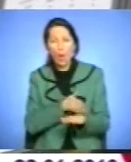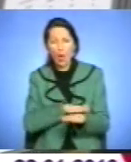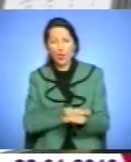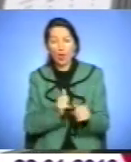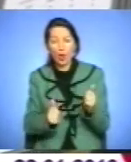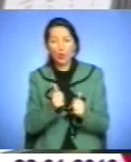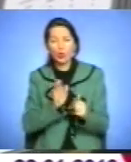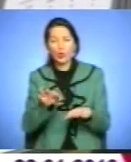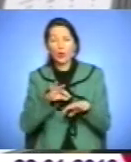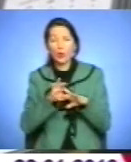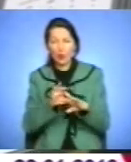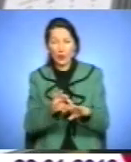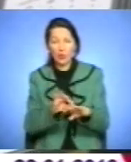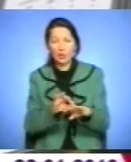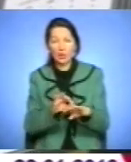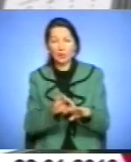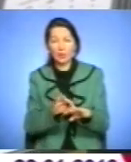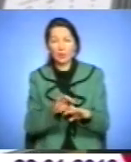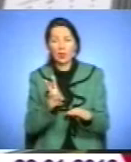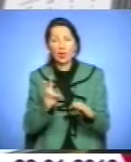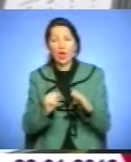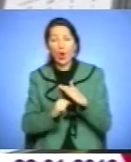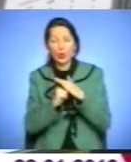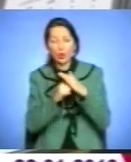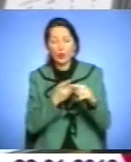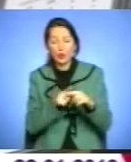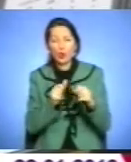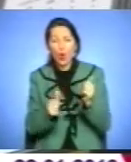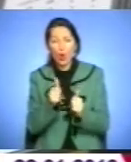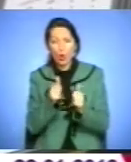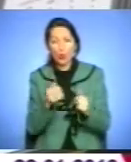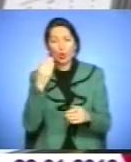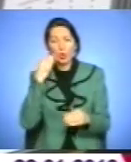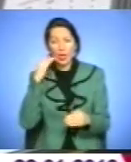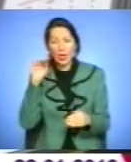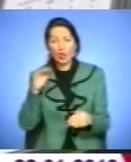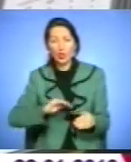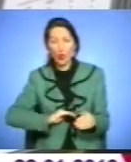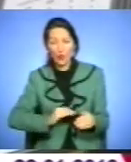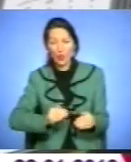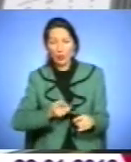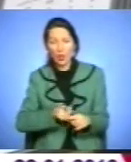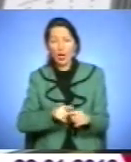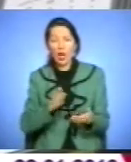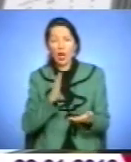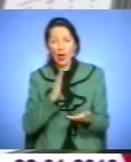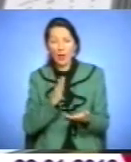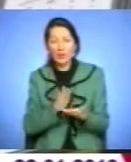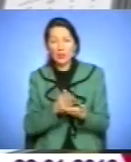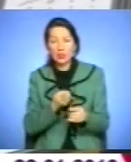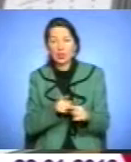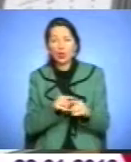був проведений, і на основі цього конкурсу найкращою фірмою, яка виявилася на цьому